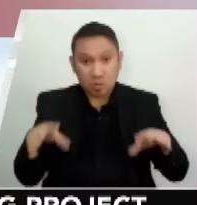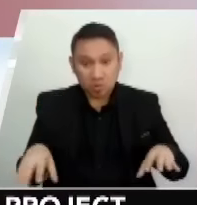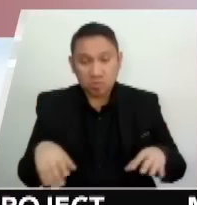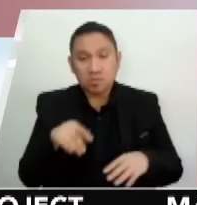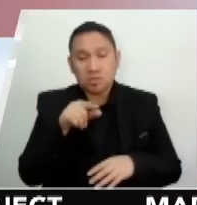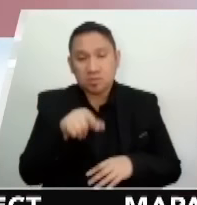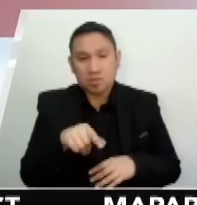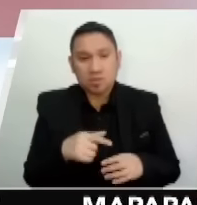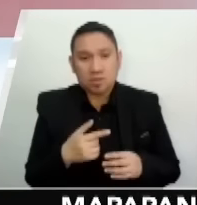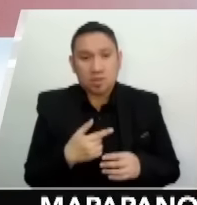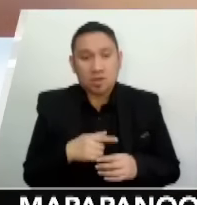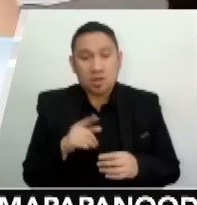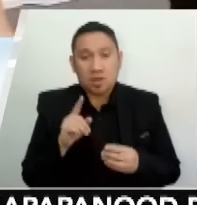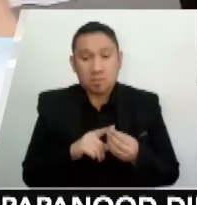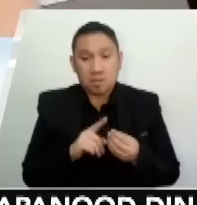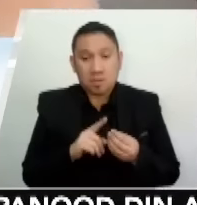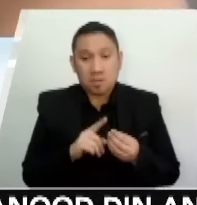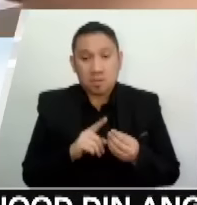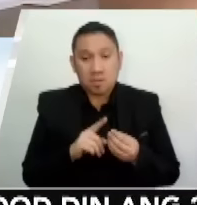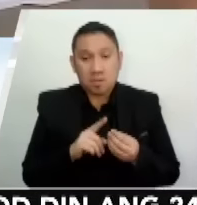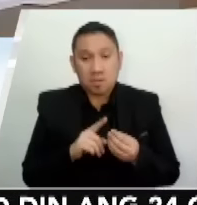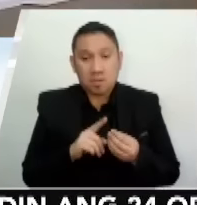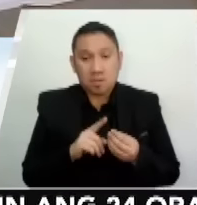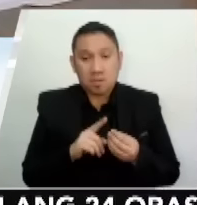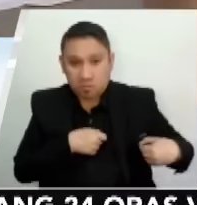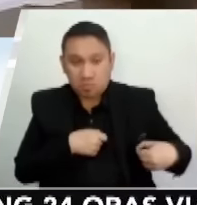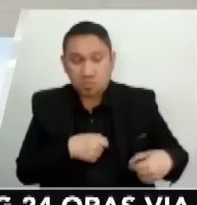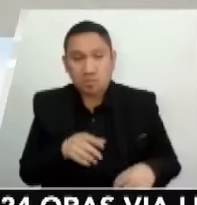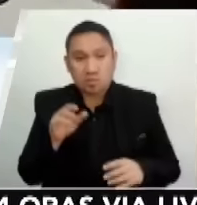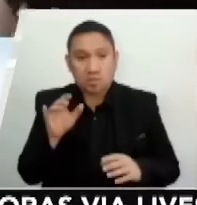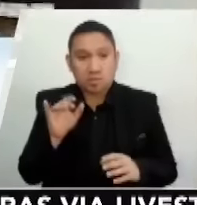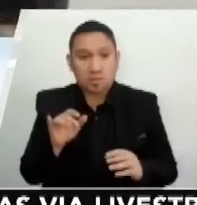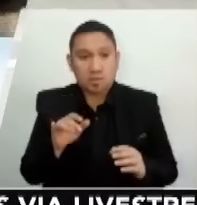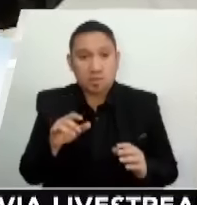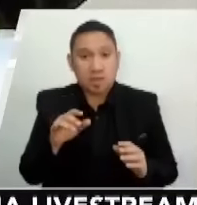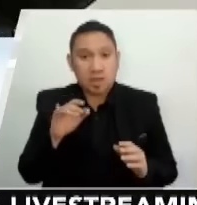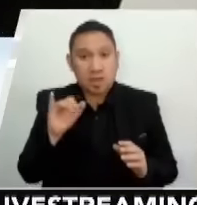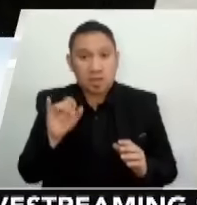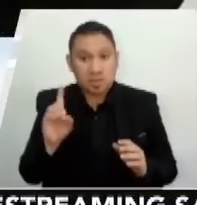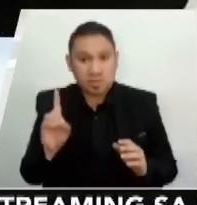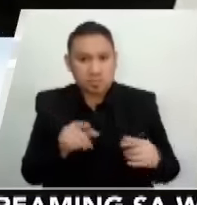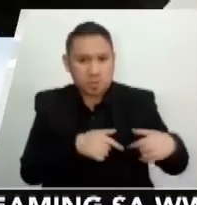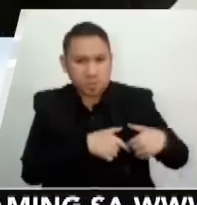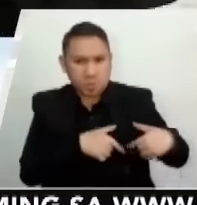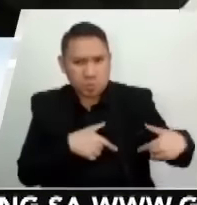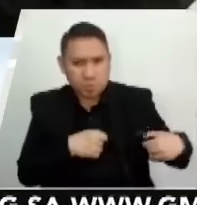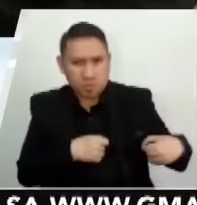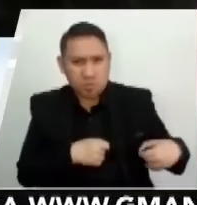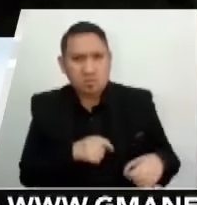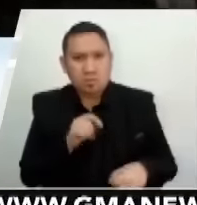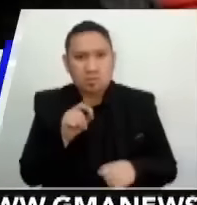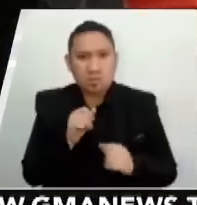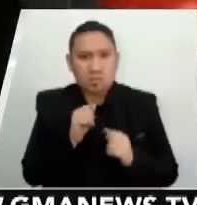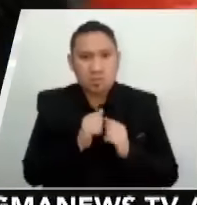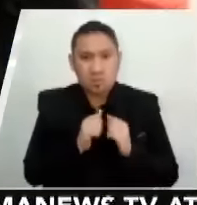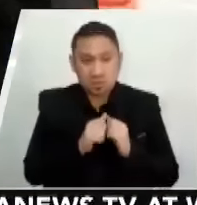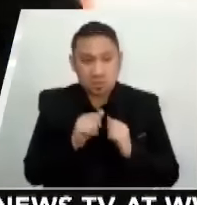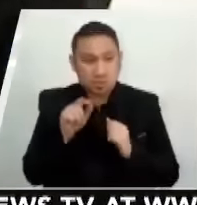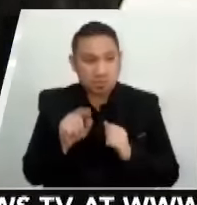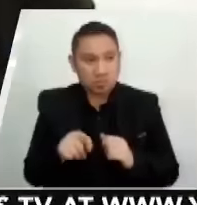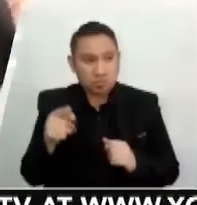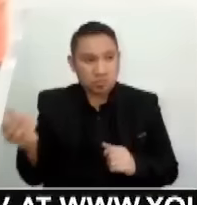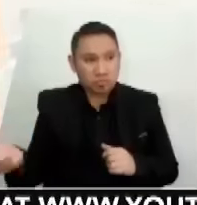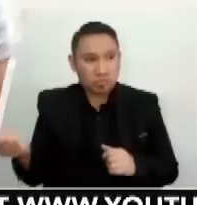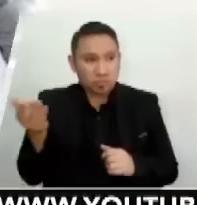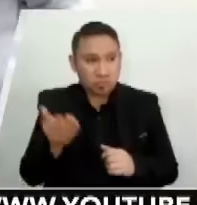ang pagkakabit ng parabang identification sa mga bata. Dito ho, dinadala yung mga chikiting,